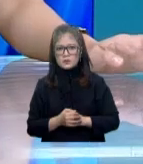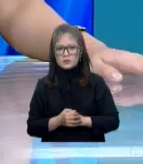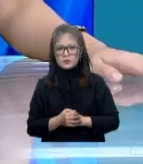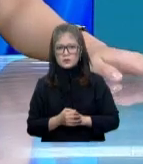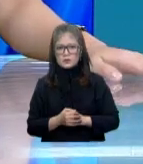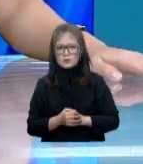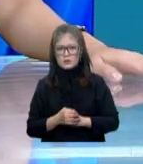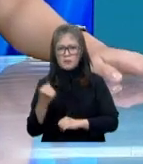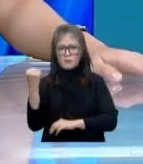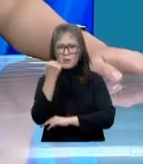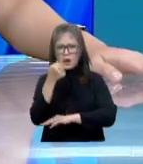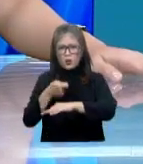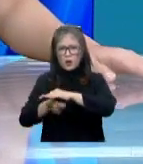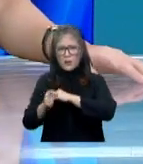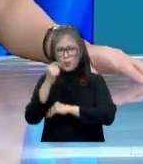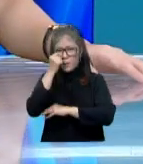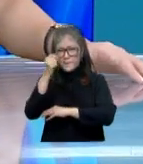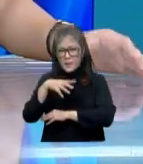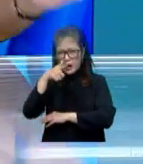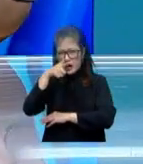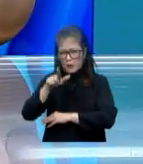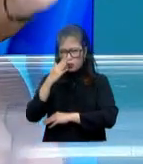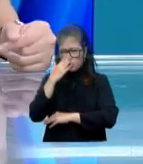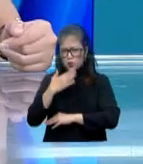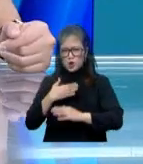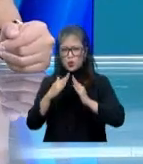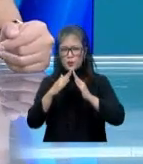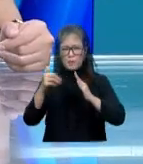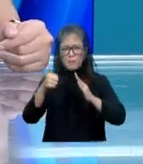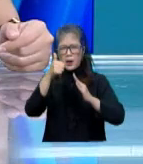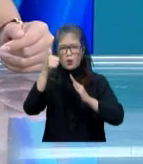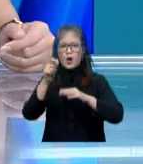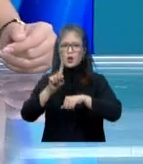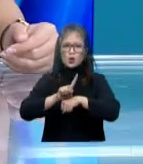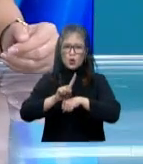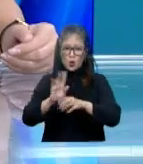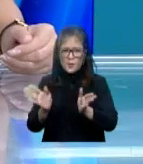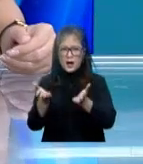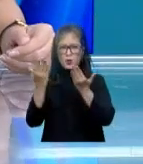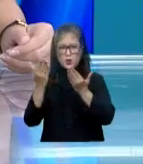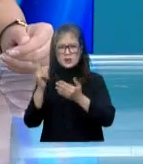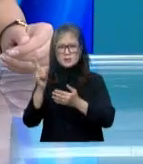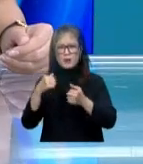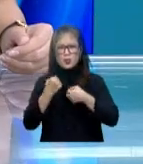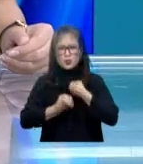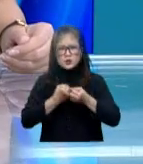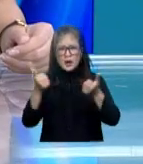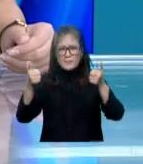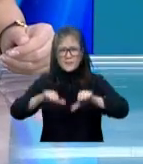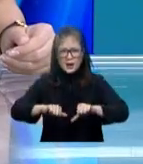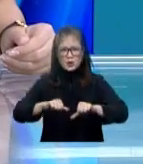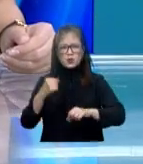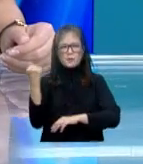bisa terkuak pelaku perampokan Bank di Lampung memiliki rumah mewah dan juga toko bangunan selain karena usaha bangkrut pelaku